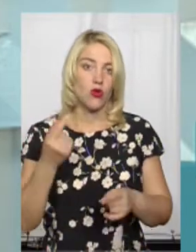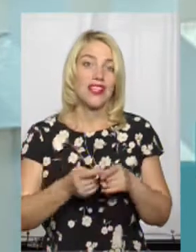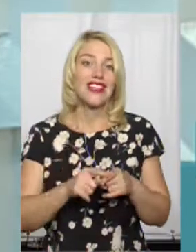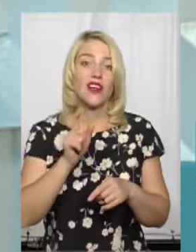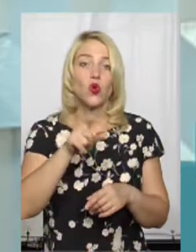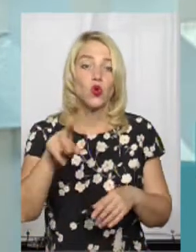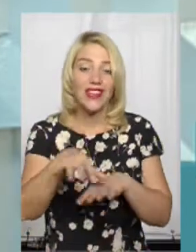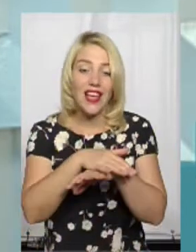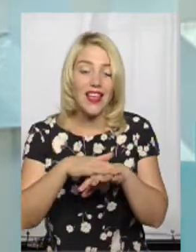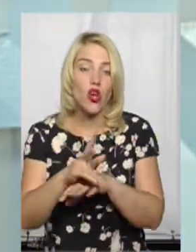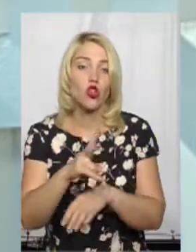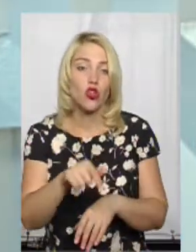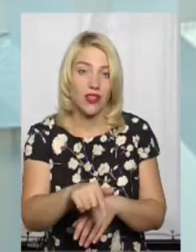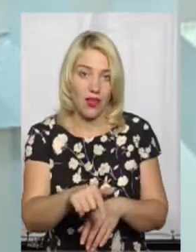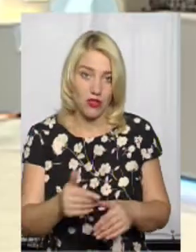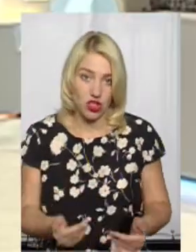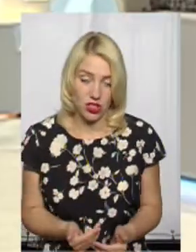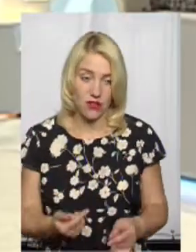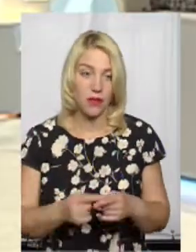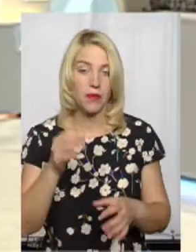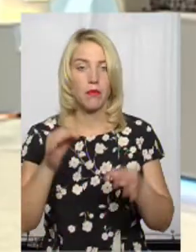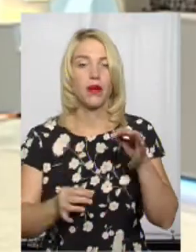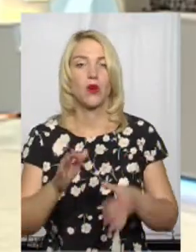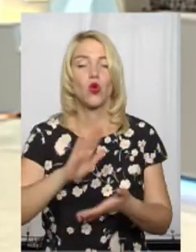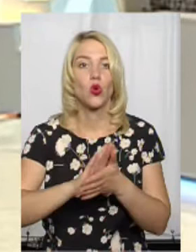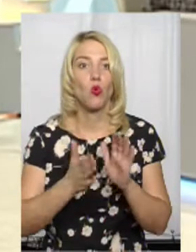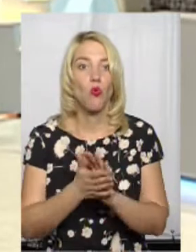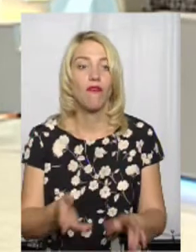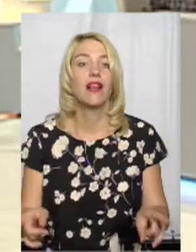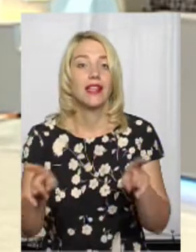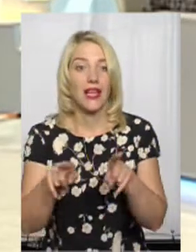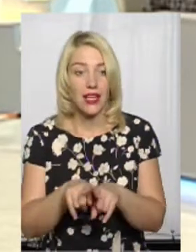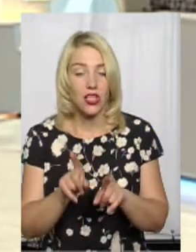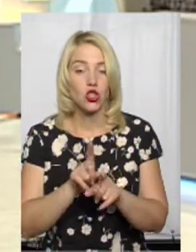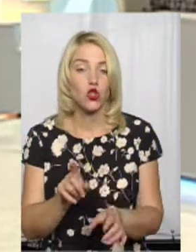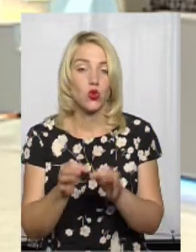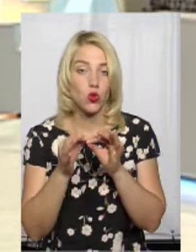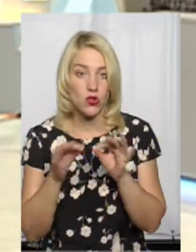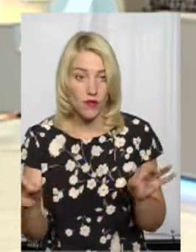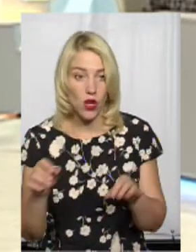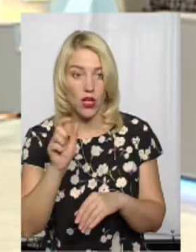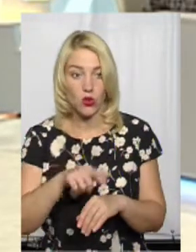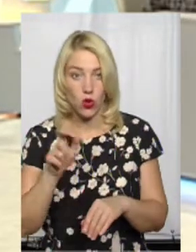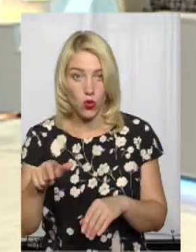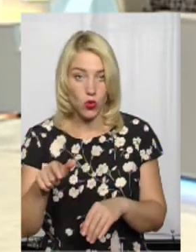Тим більше там природні умови такі, що